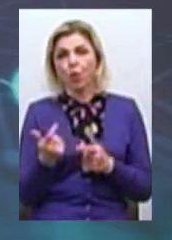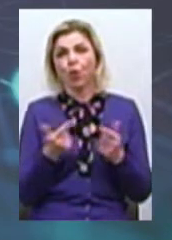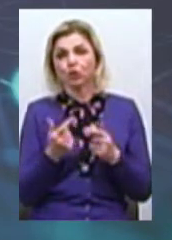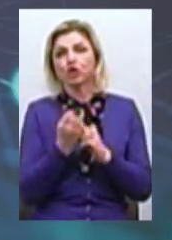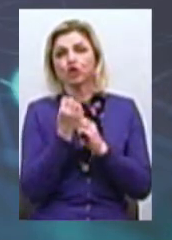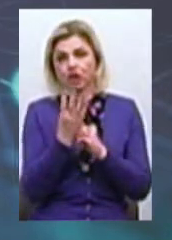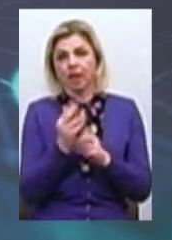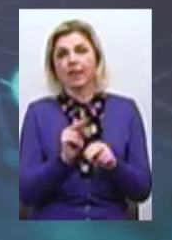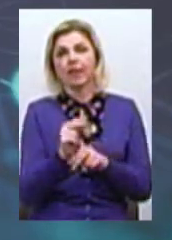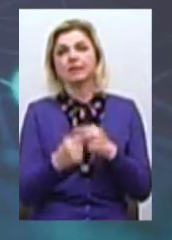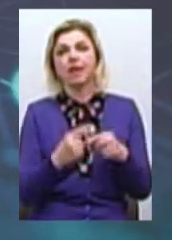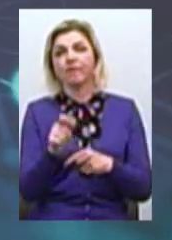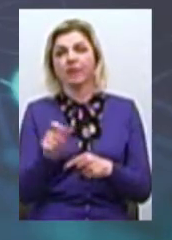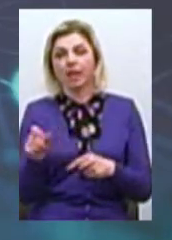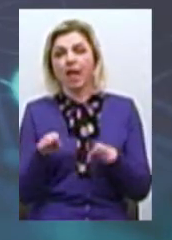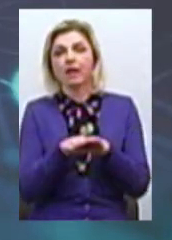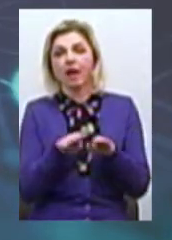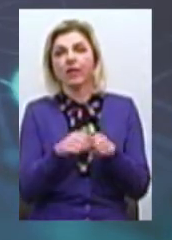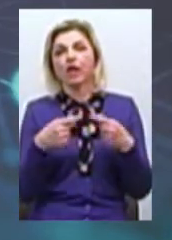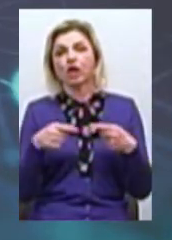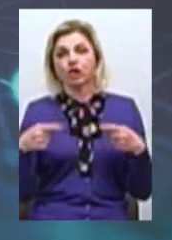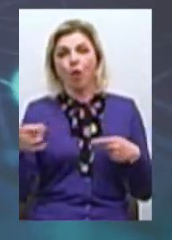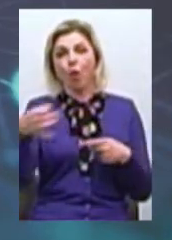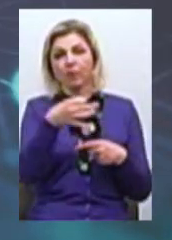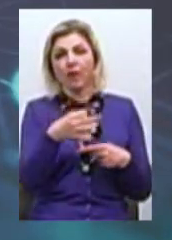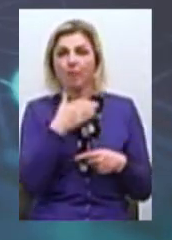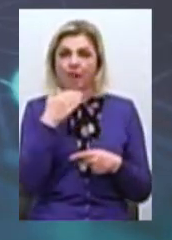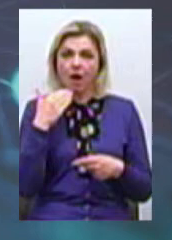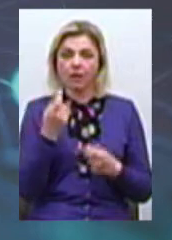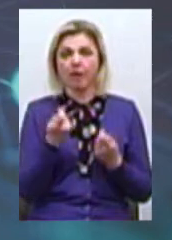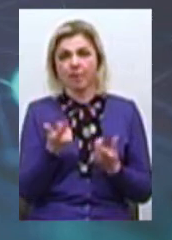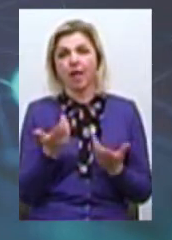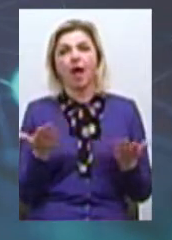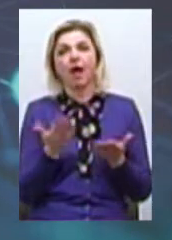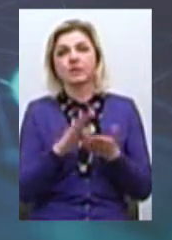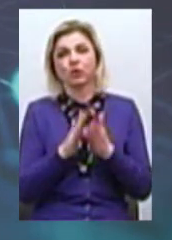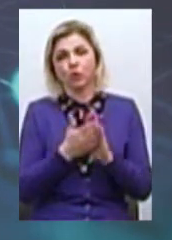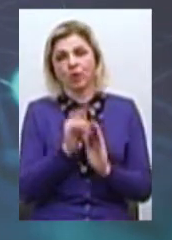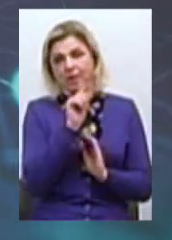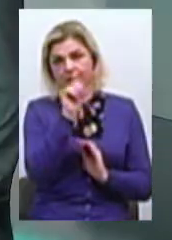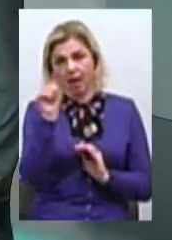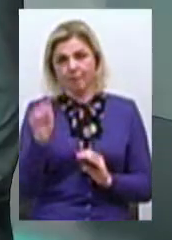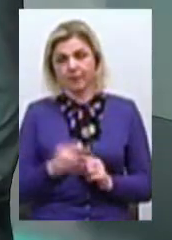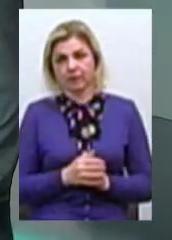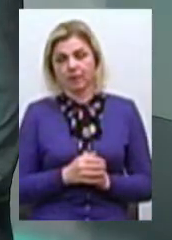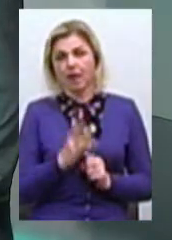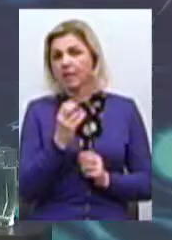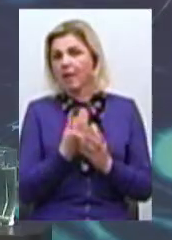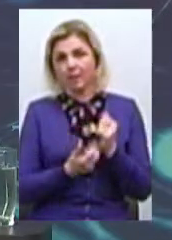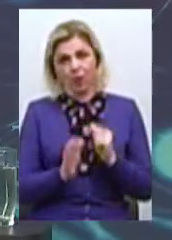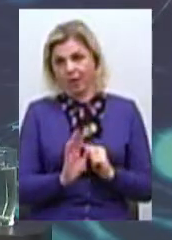14 наставників. Так. Порівняно з іншими областями, це багато, мало? Яка ситуація там? якщо вам відомі цифри? Не